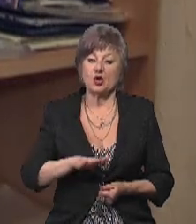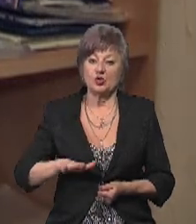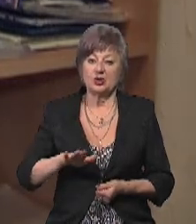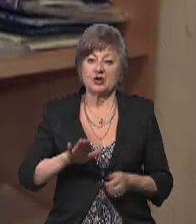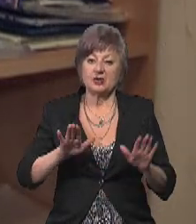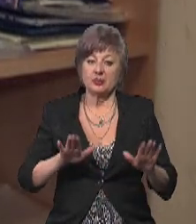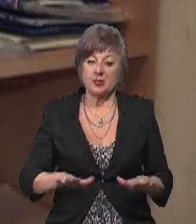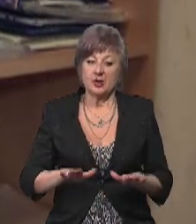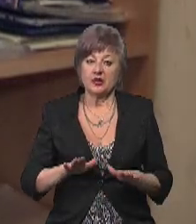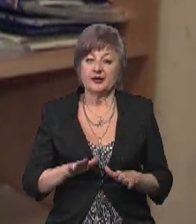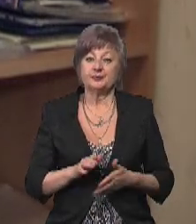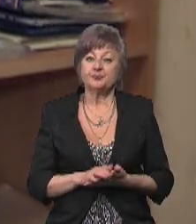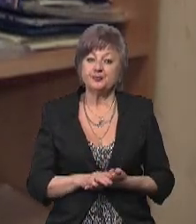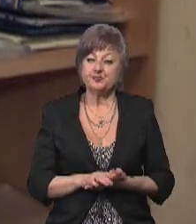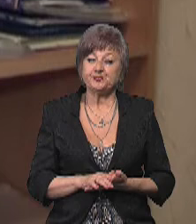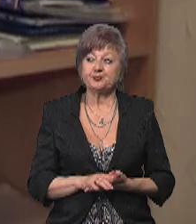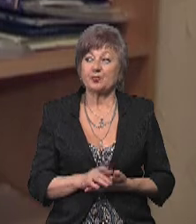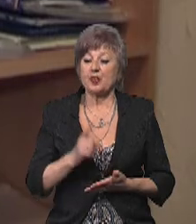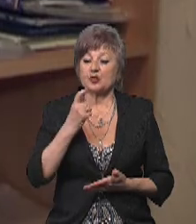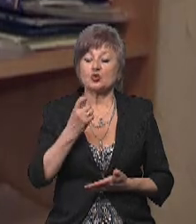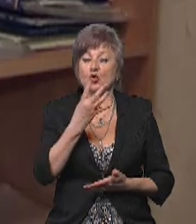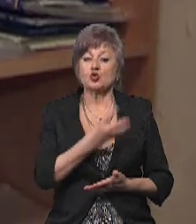10 інвалідів війни,